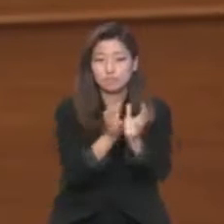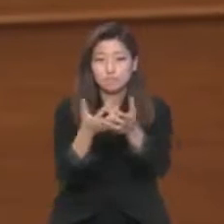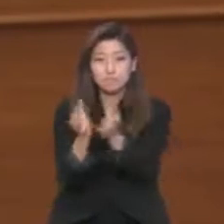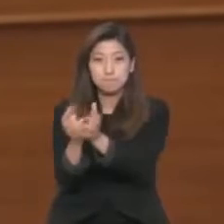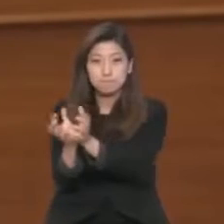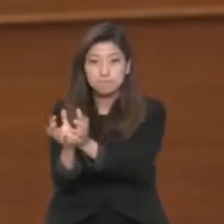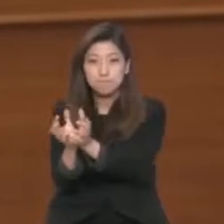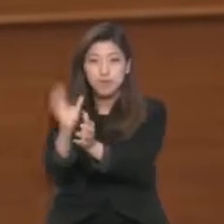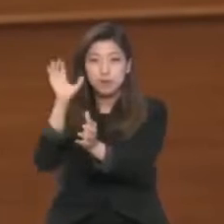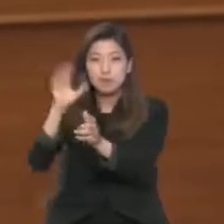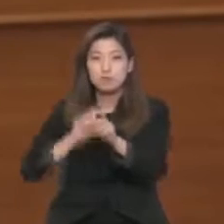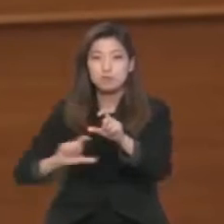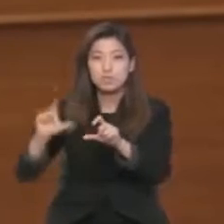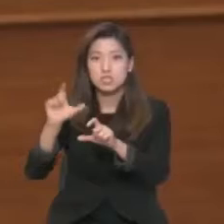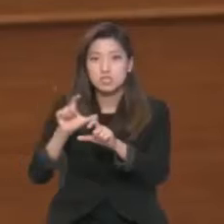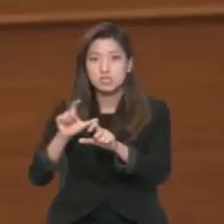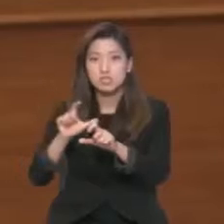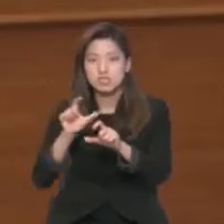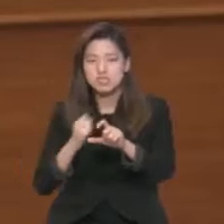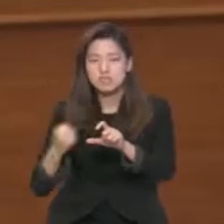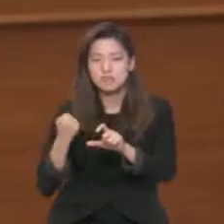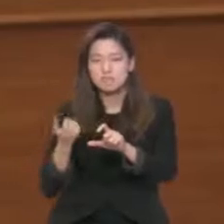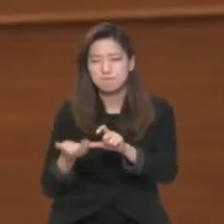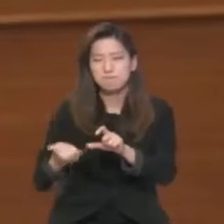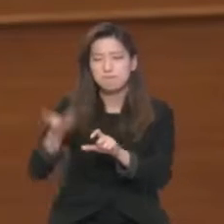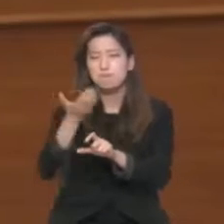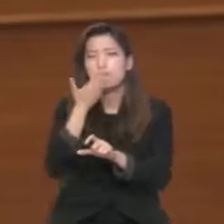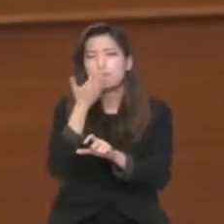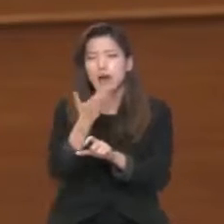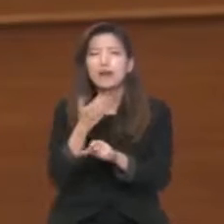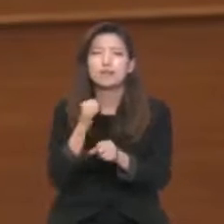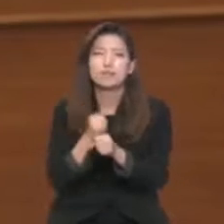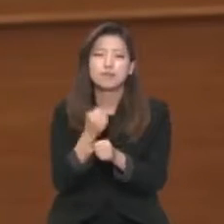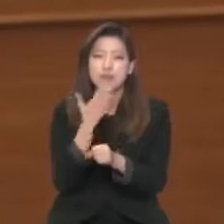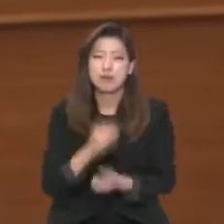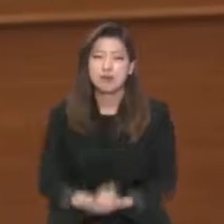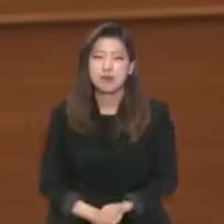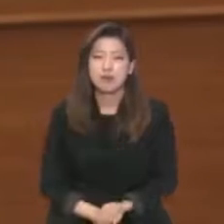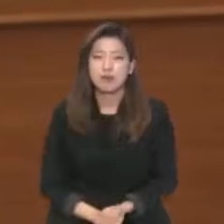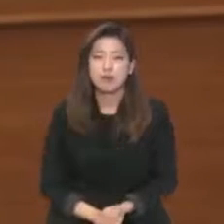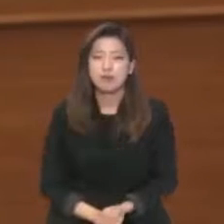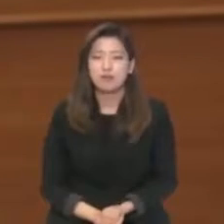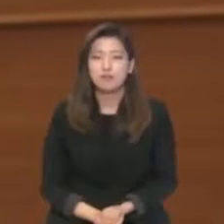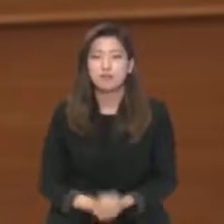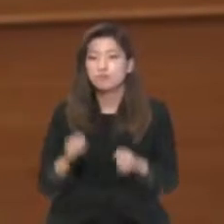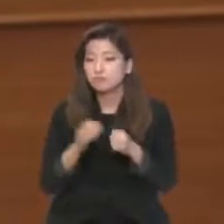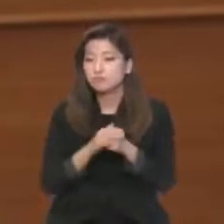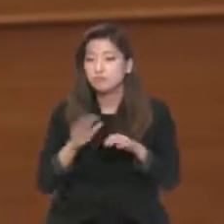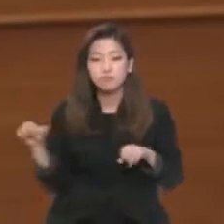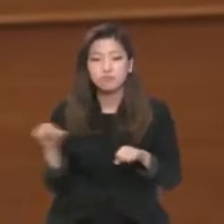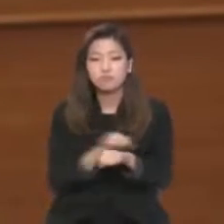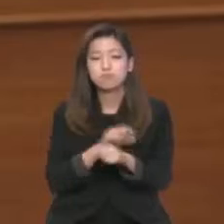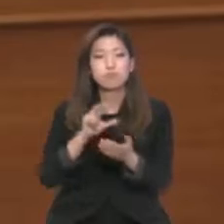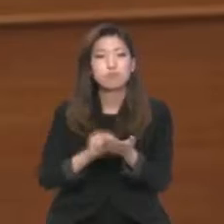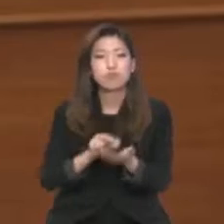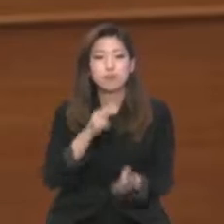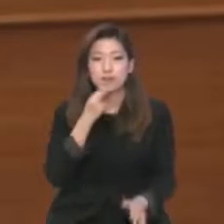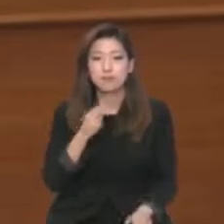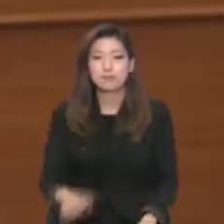더 보완되는 그런 개념으로 하고 있기 때문에 하등의 어떤 문제 될 것이 저는 없다